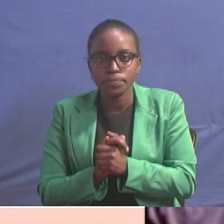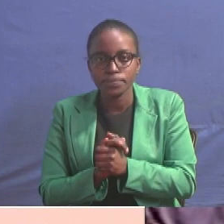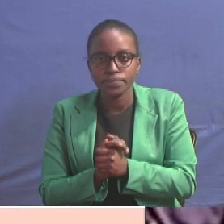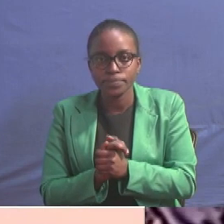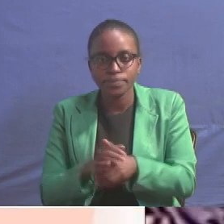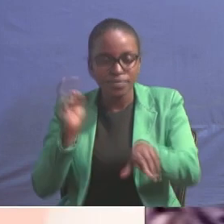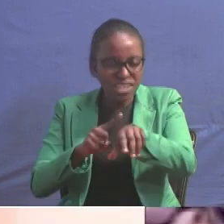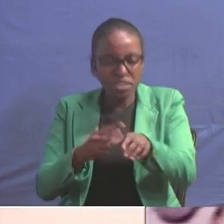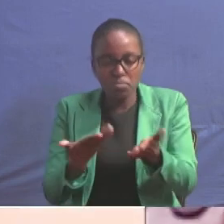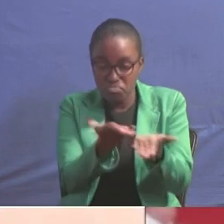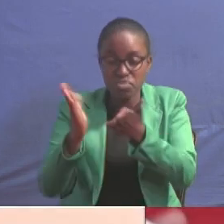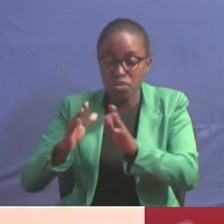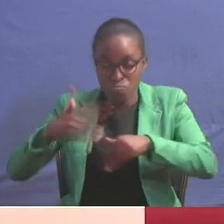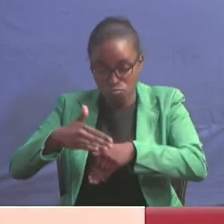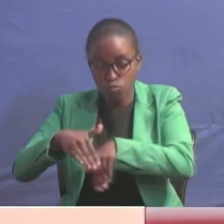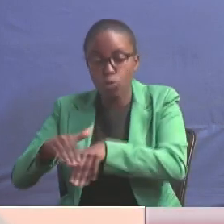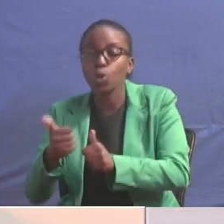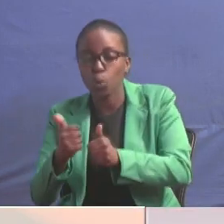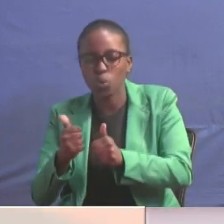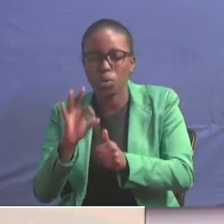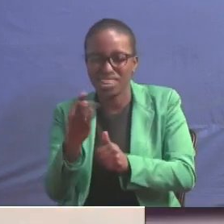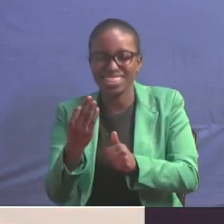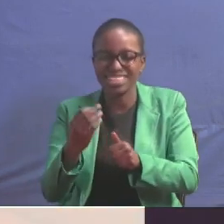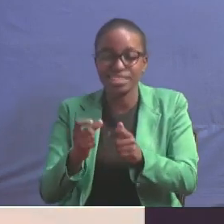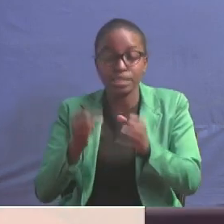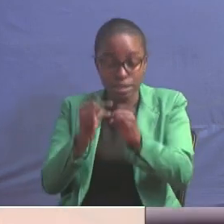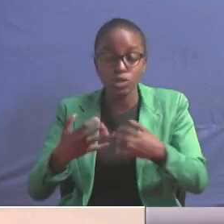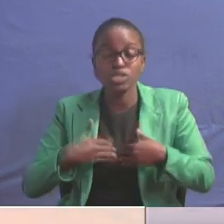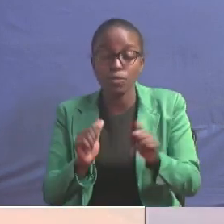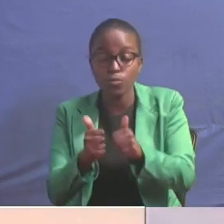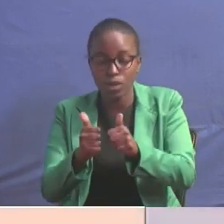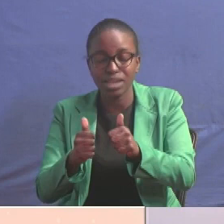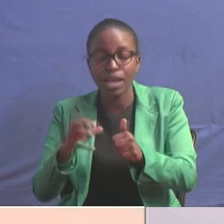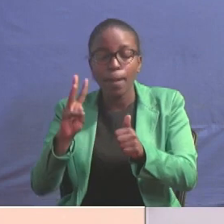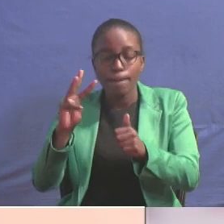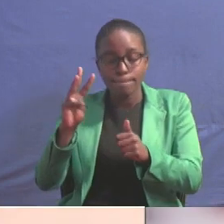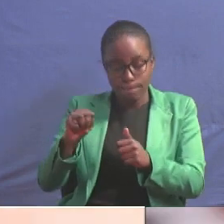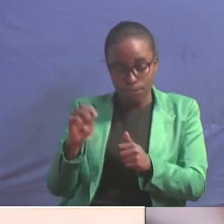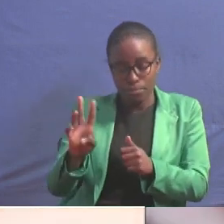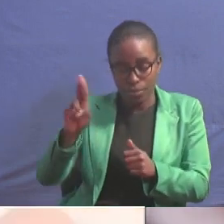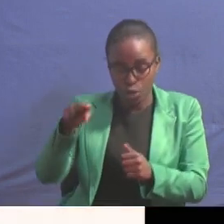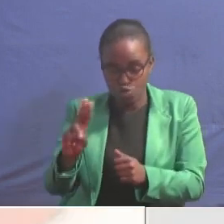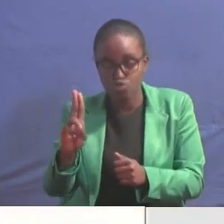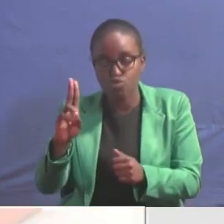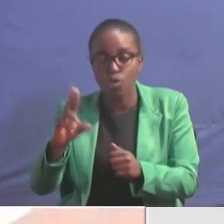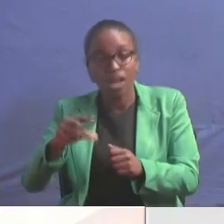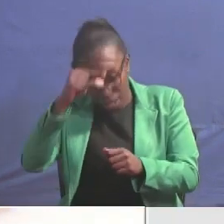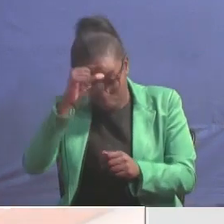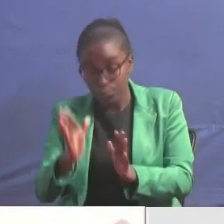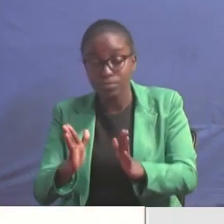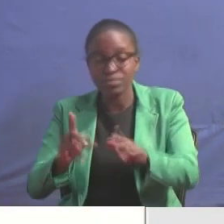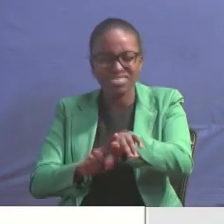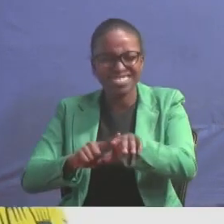Hatua hii inafuatia jaribio la tatu la kumbandua madarakani gavana wa Meru Kawira Mwangaza katika miaka miwili